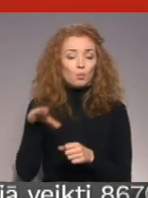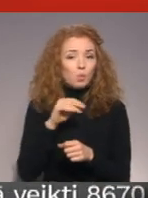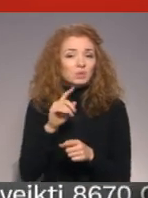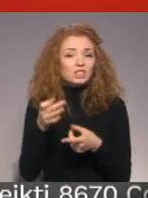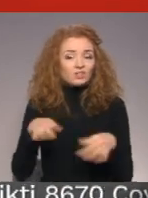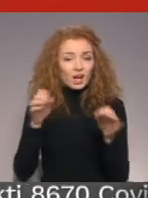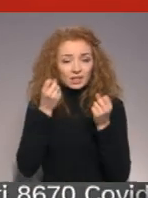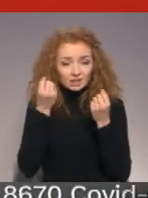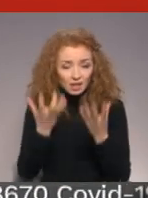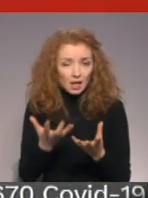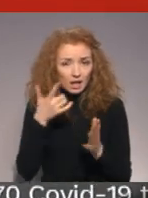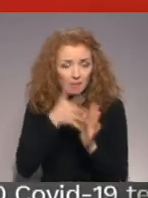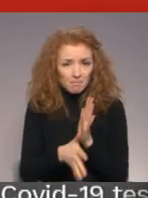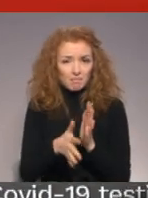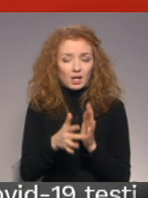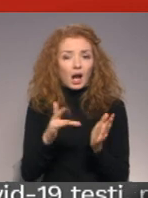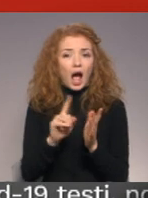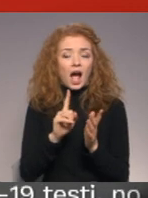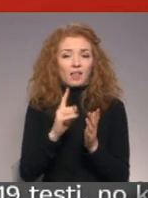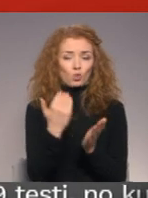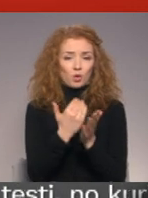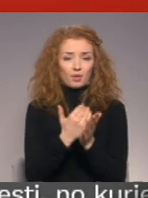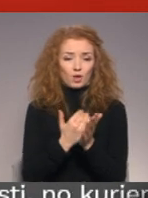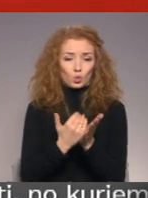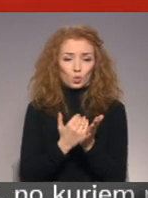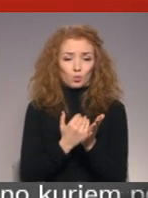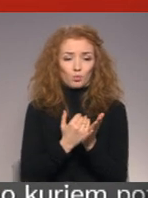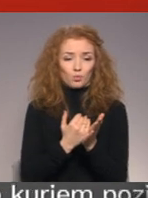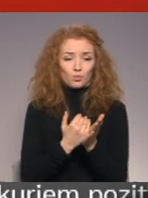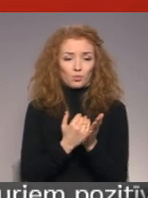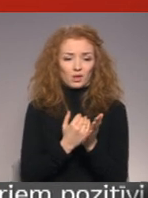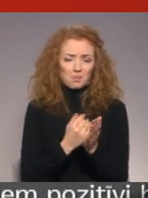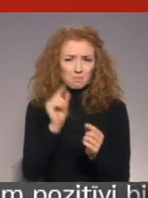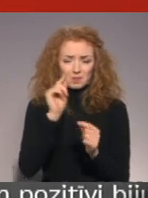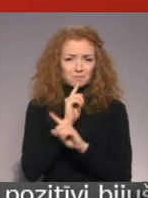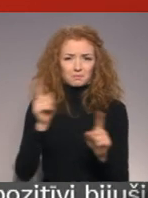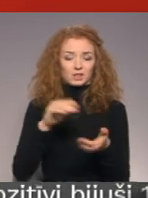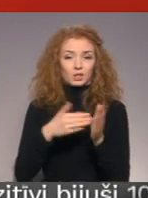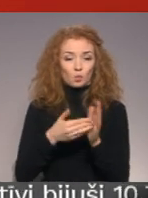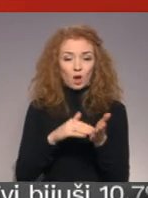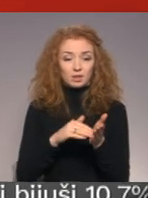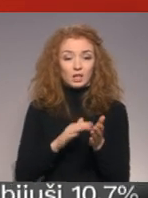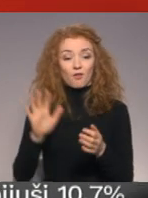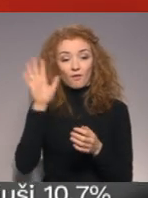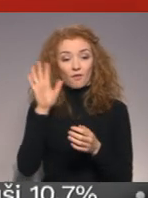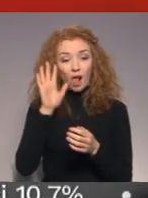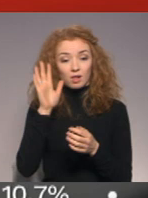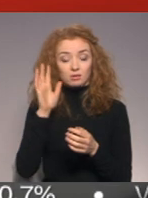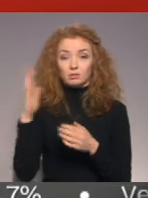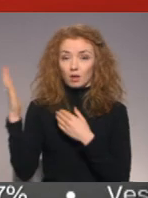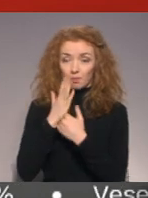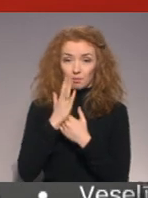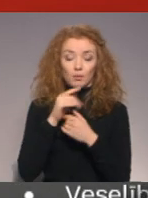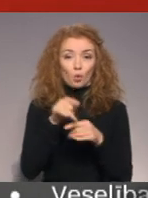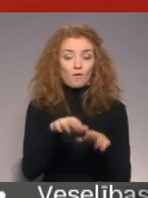saprast ilgtermiņā, nu kādi ir tie spēles noteikumi. Ja? Jo ir diezgan absurda situācija, ja valsts ir tā, kura pasaka, jūs